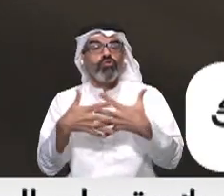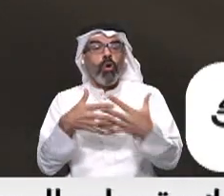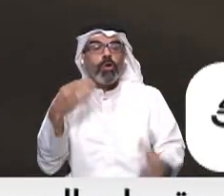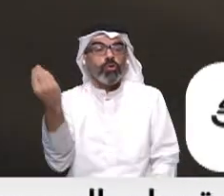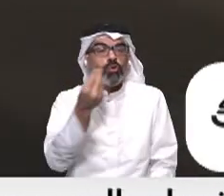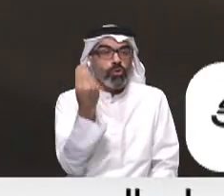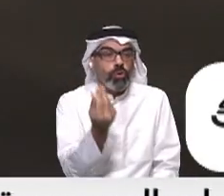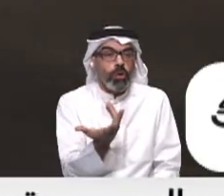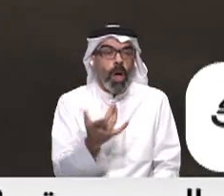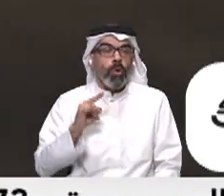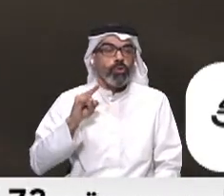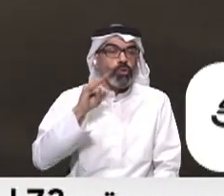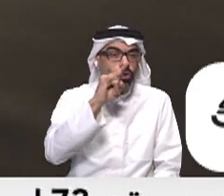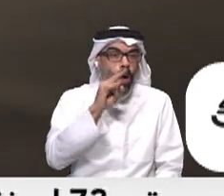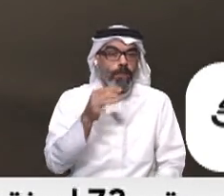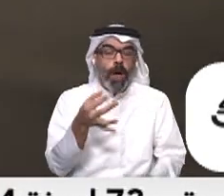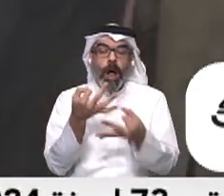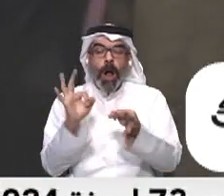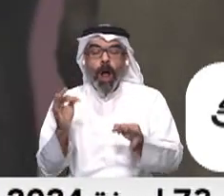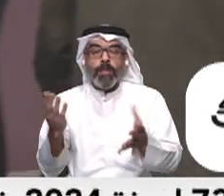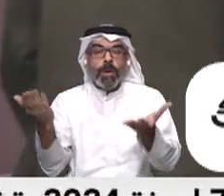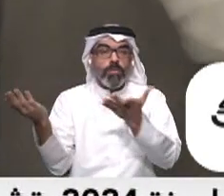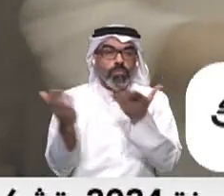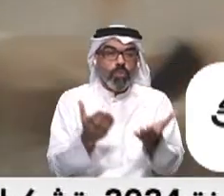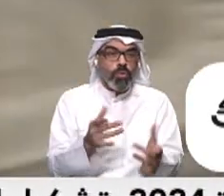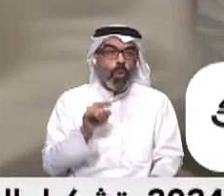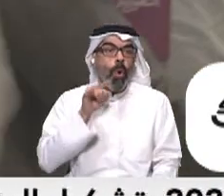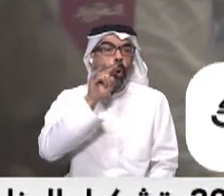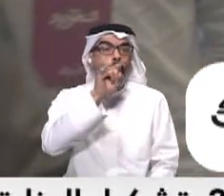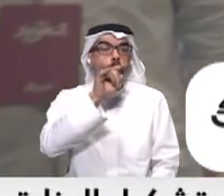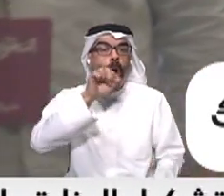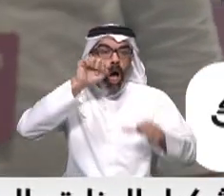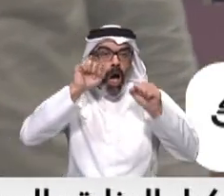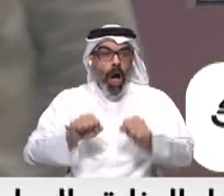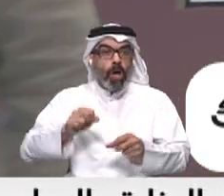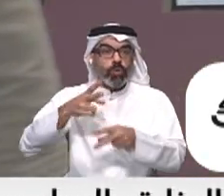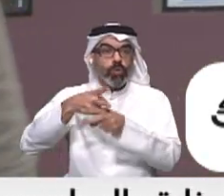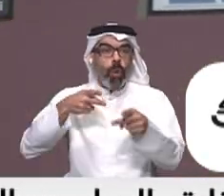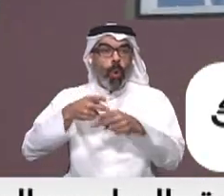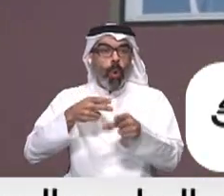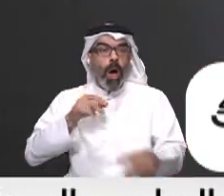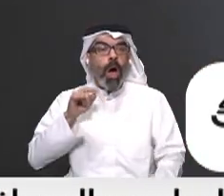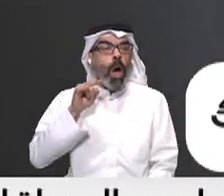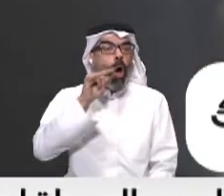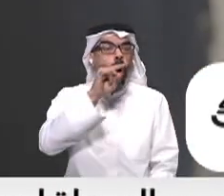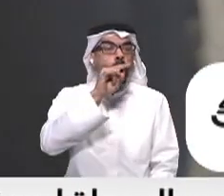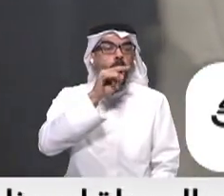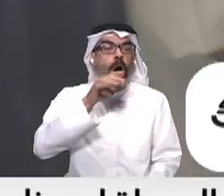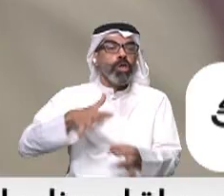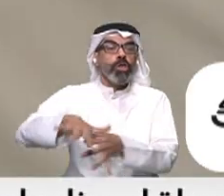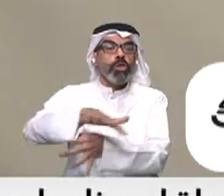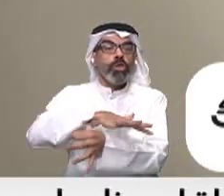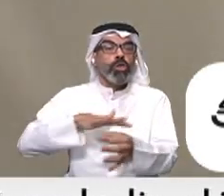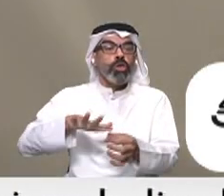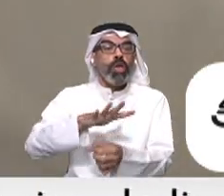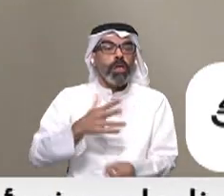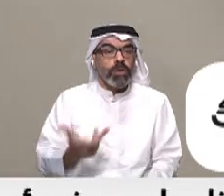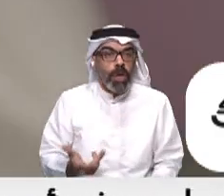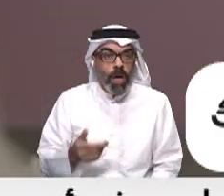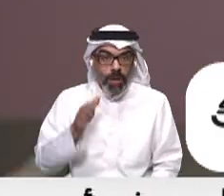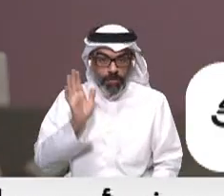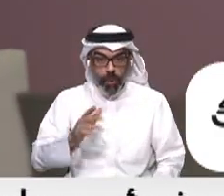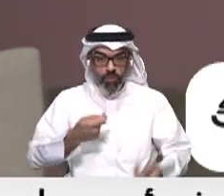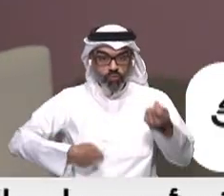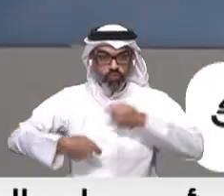ومنظم الرحلات اضافه للخطوط الجويه الكويتيه وطيران الجزيره ياتي اللقاء ليؤكد اهميه السوق